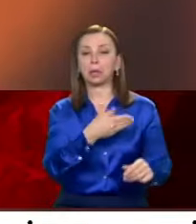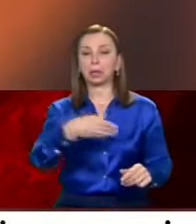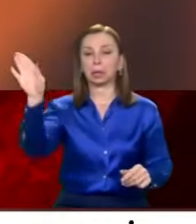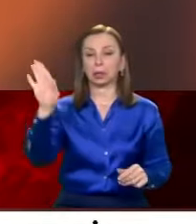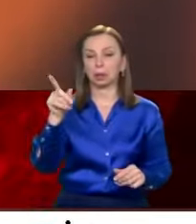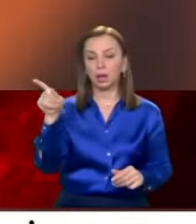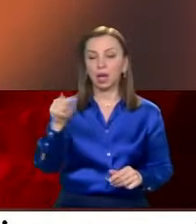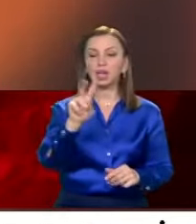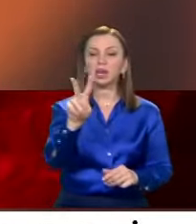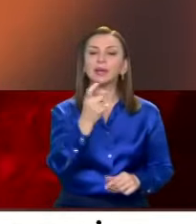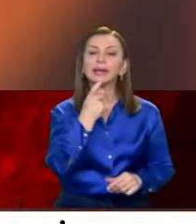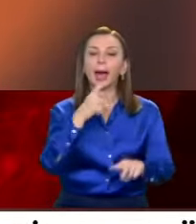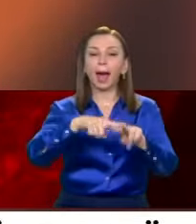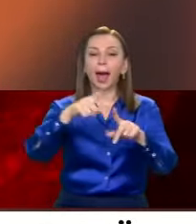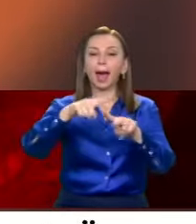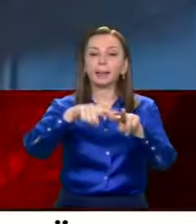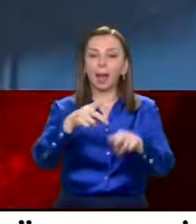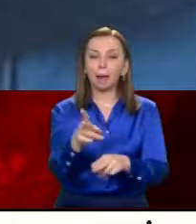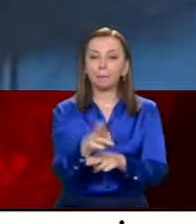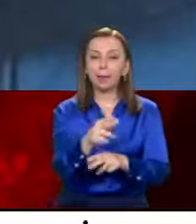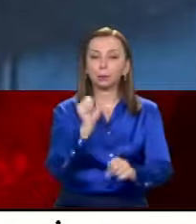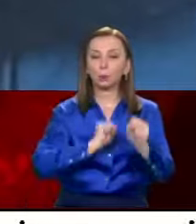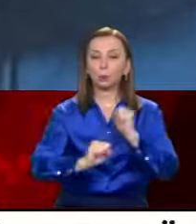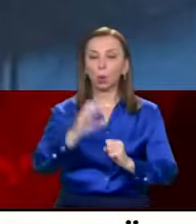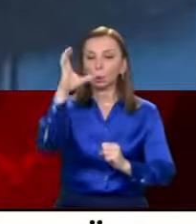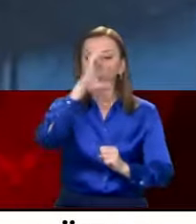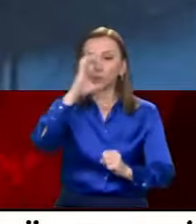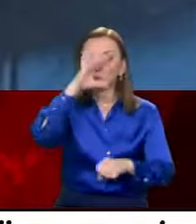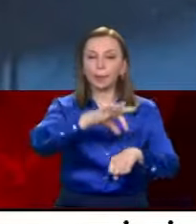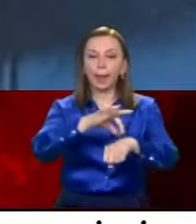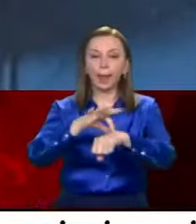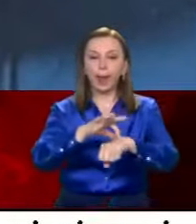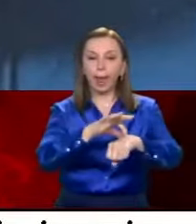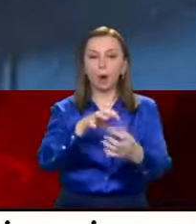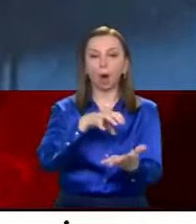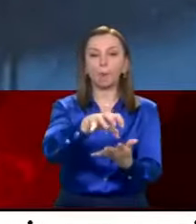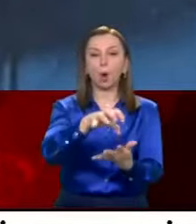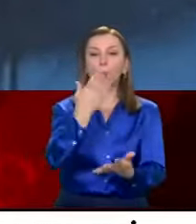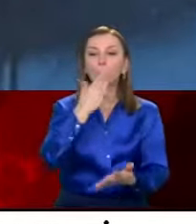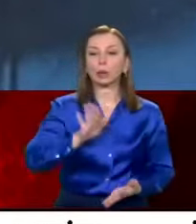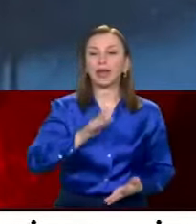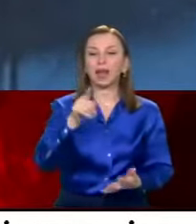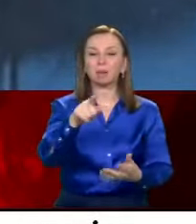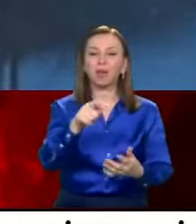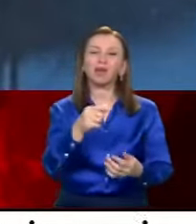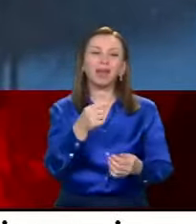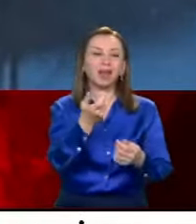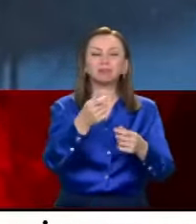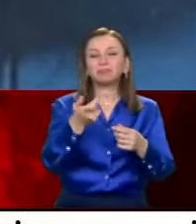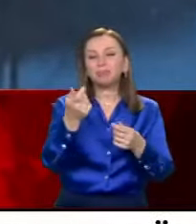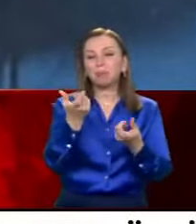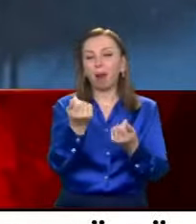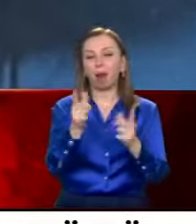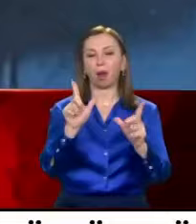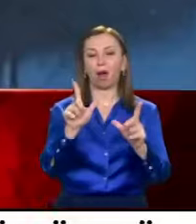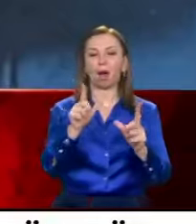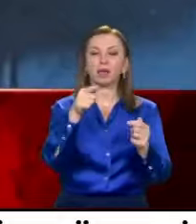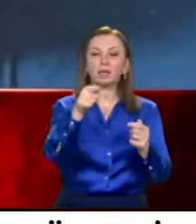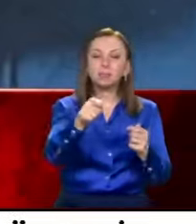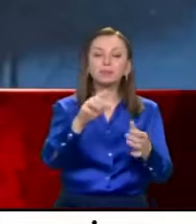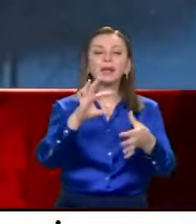20 yaşındaki Ata Emre Akman, Balıkesir Üniversitesi'nde turizm rehberliği bölümü öğrencisiydi. Harçlığını çıkarmak için bir zincir restoranda